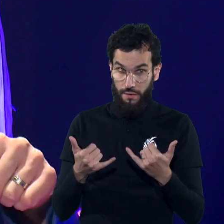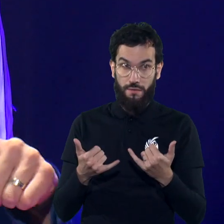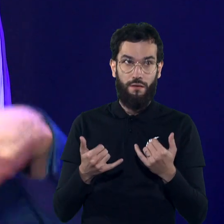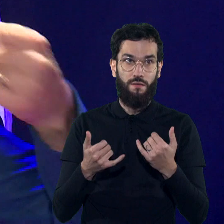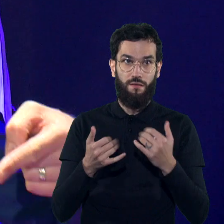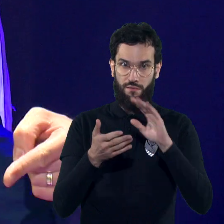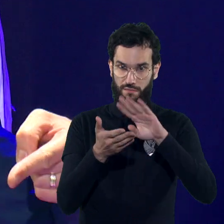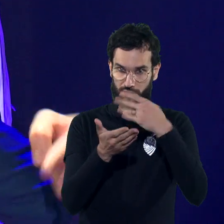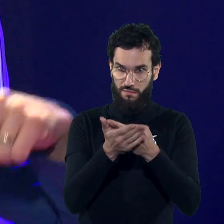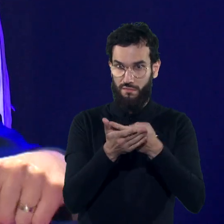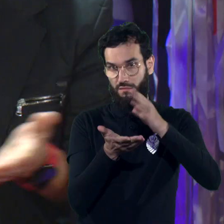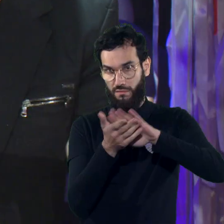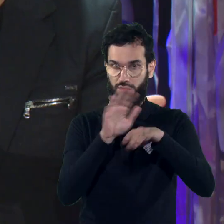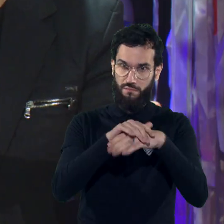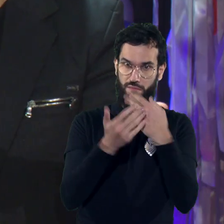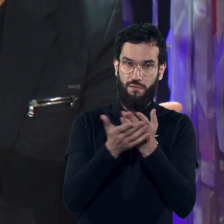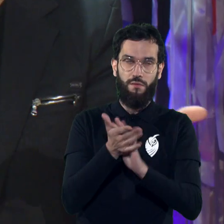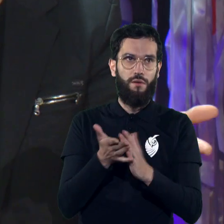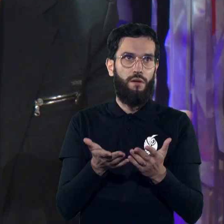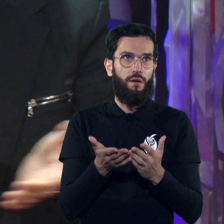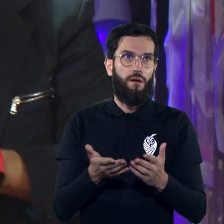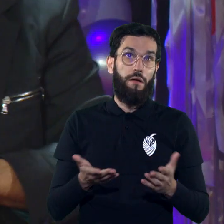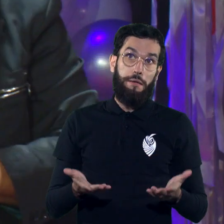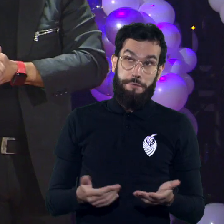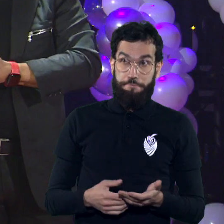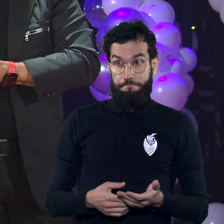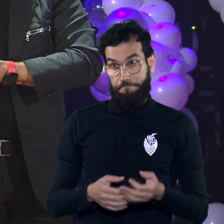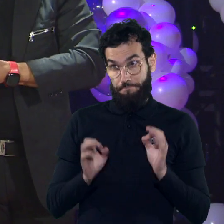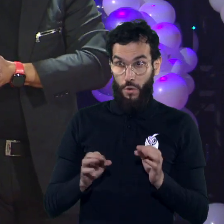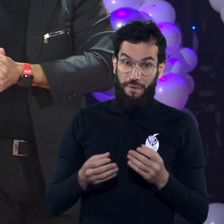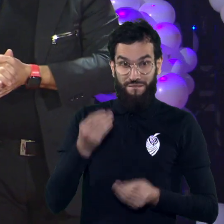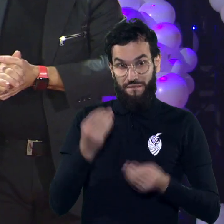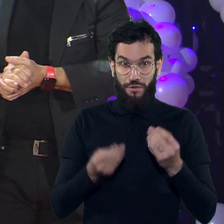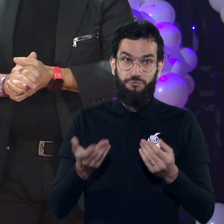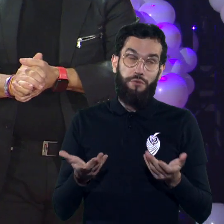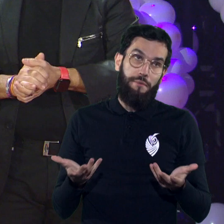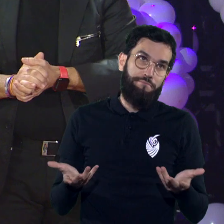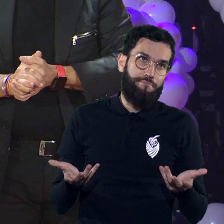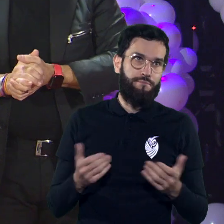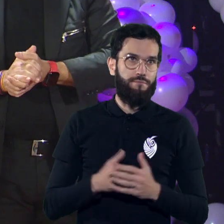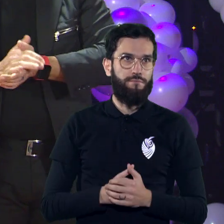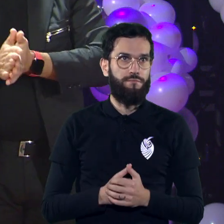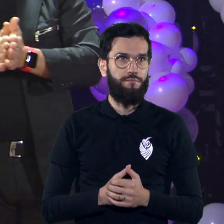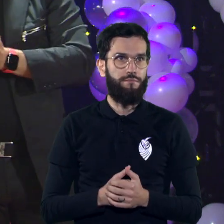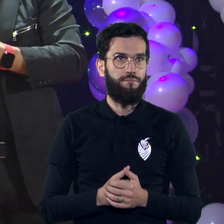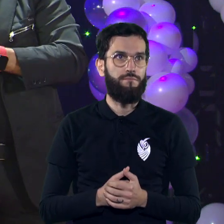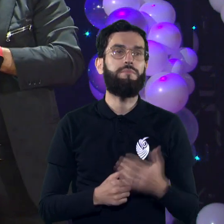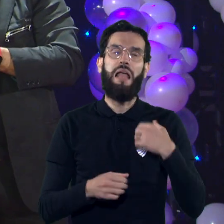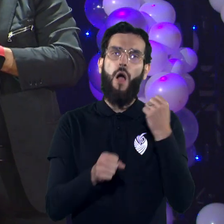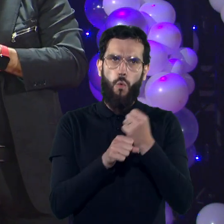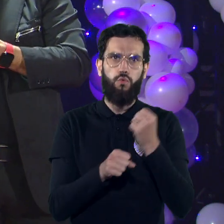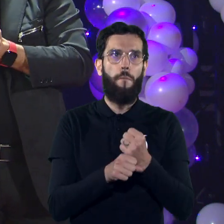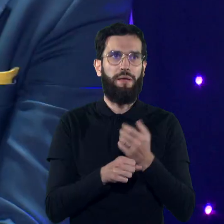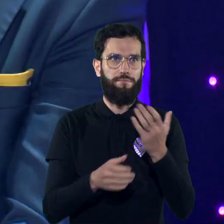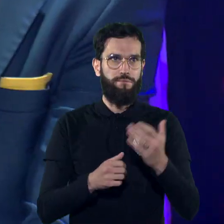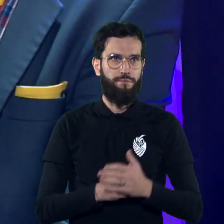sú obrátené obrázkom hore, obrázkom dole. Si kúzelník, čo ti poviem? No, OK, to je výhoda toho kúzelnického betlu. OK, tak ja to spravím